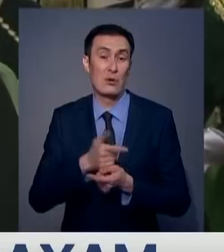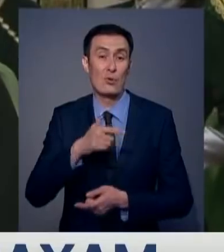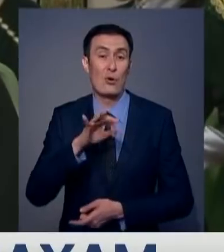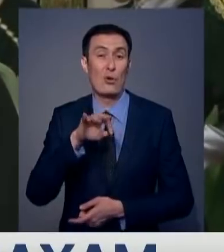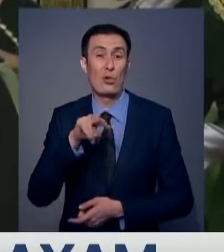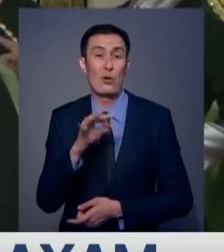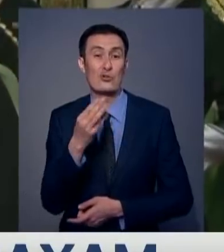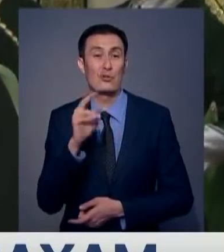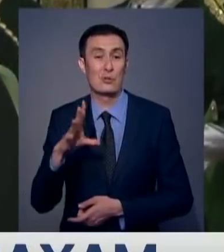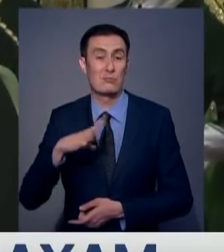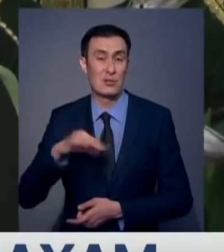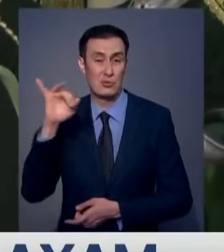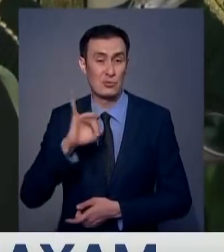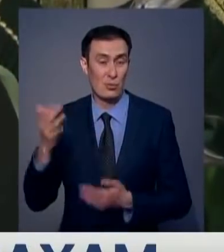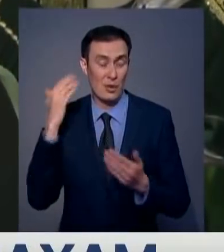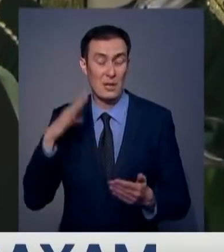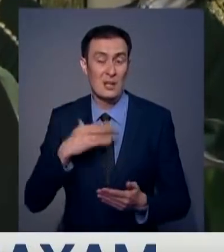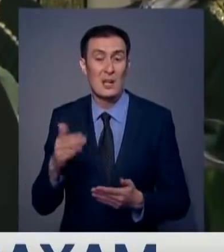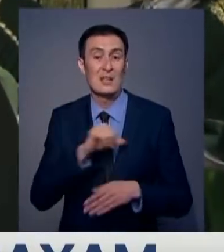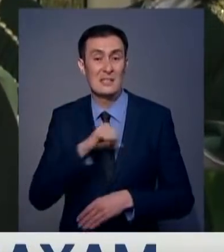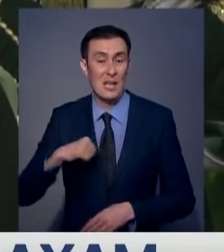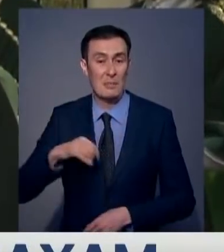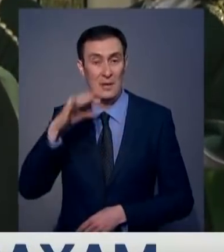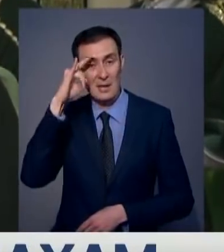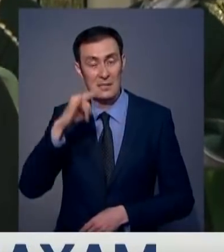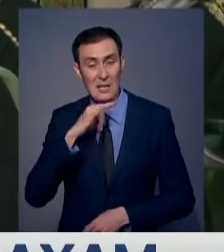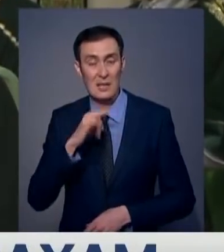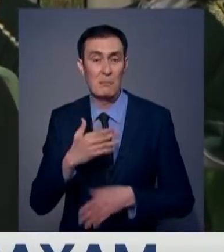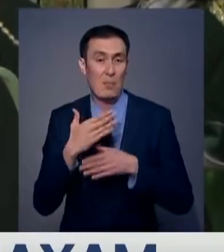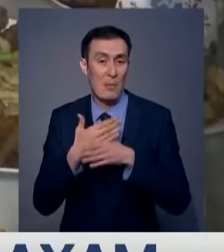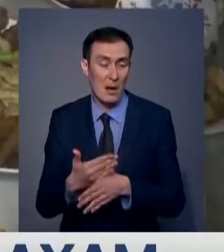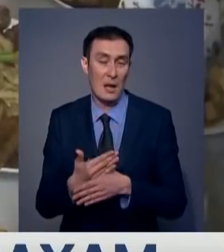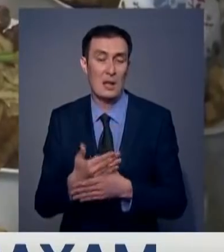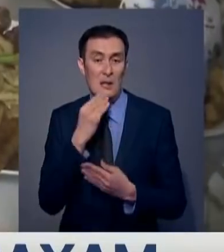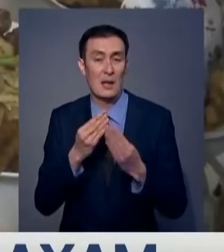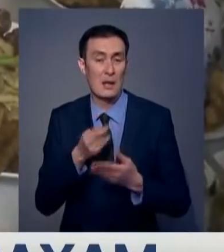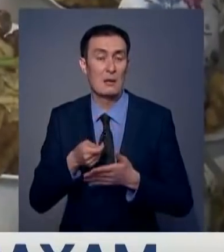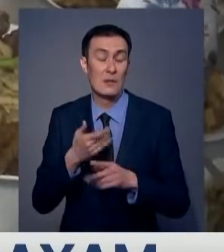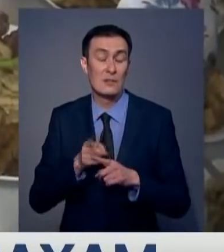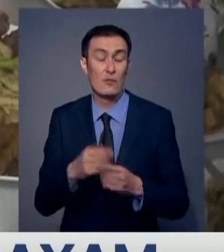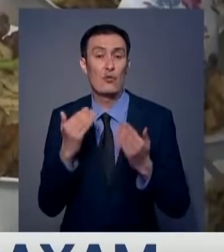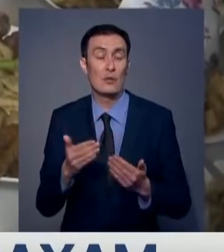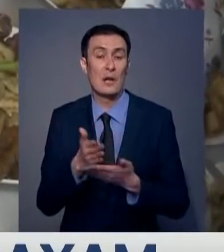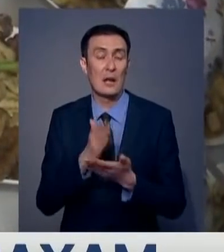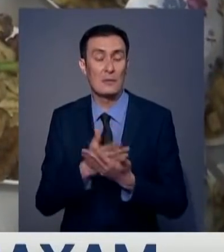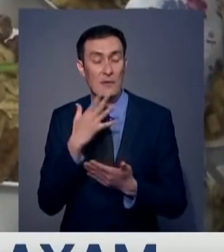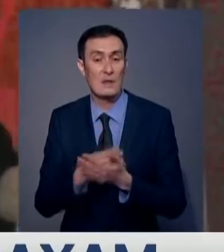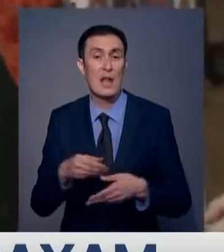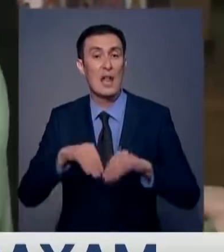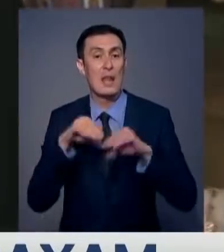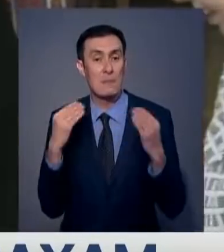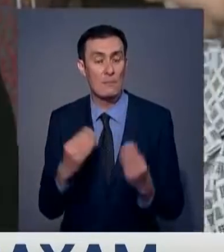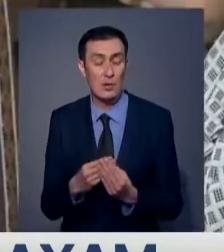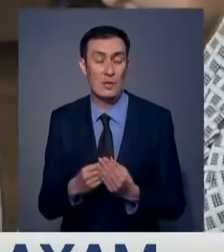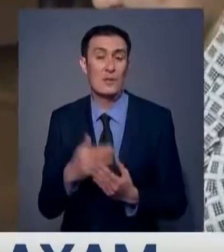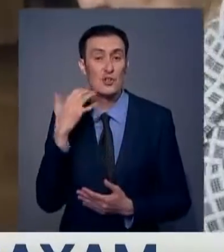Они принимали и делились своим кровом, хлебом. Сегодня хлебом, своими национальными лепешками с